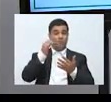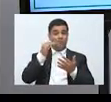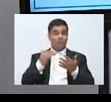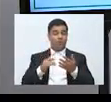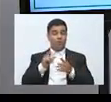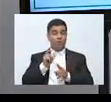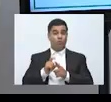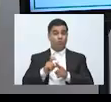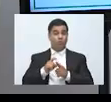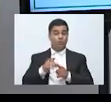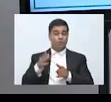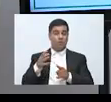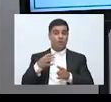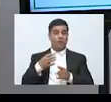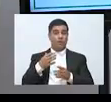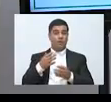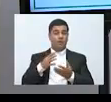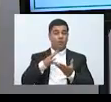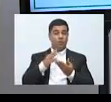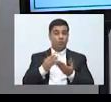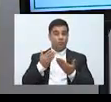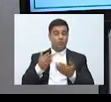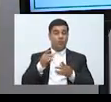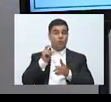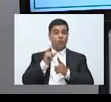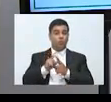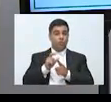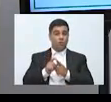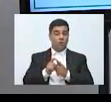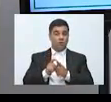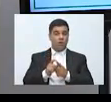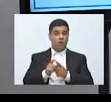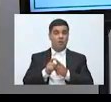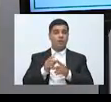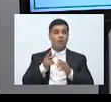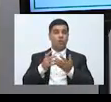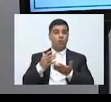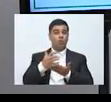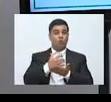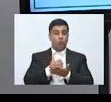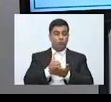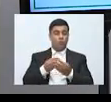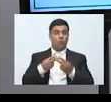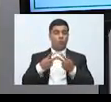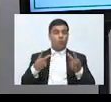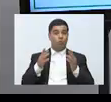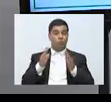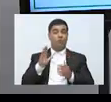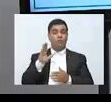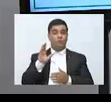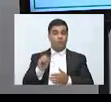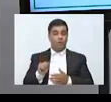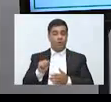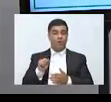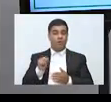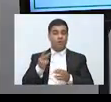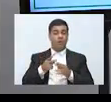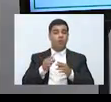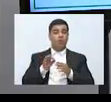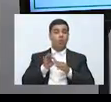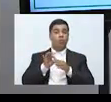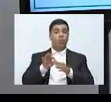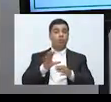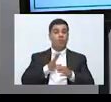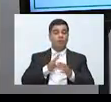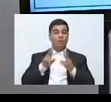сўзлар асосида сўзлар топлами ҳосил бўлади ва ўтилган